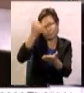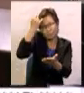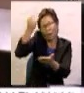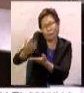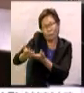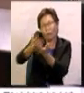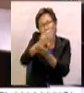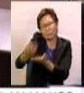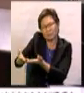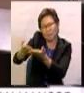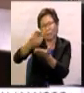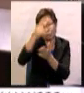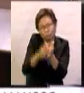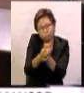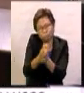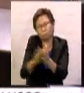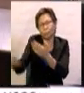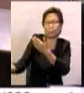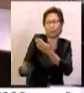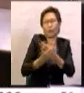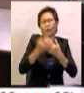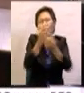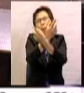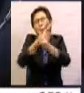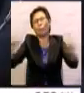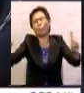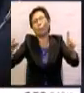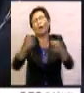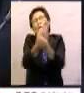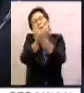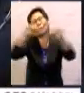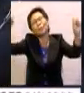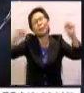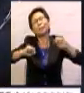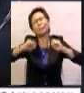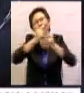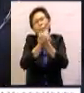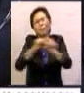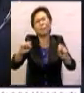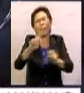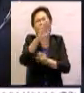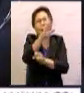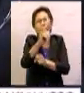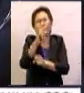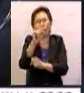pandangan dan cadangan dalam usaha mengembalikan kedaulatan tanah suci Baitul Maqdis.